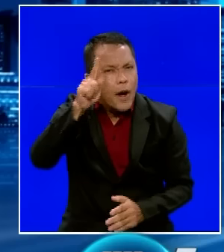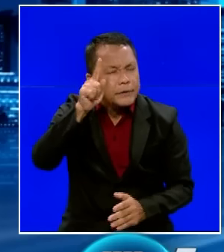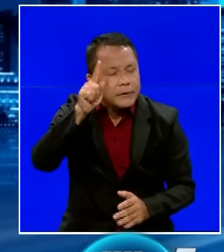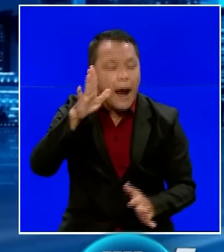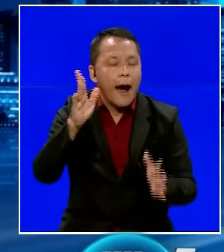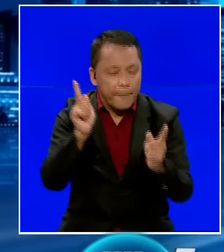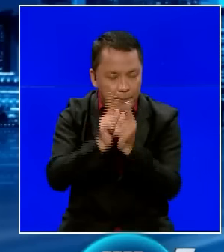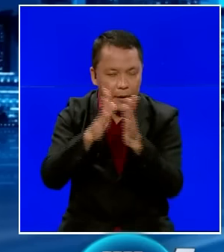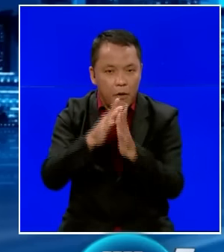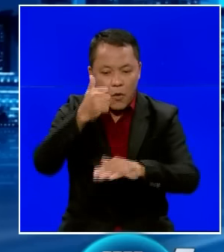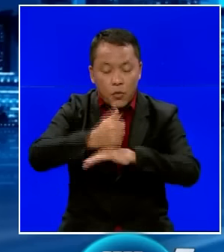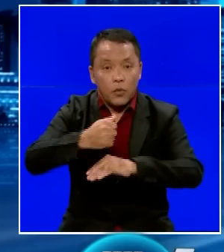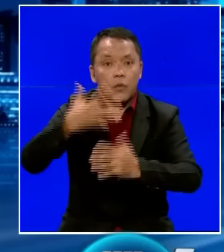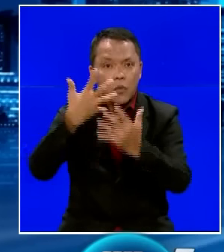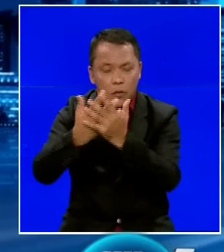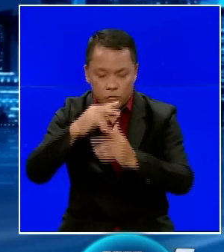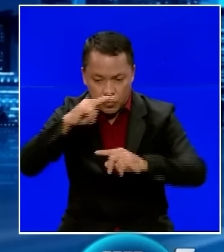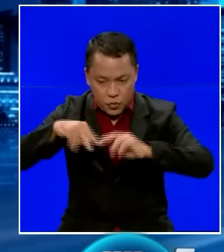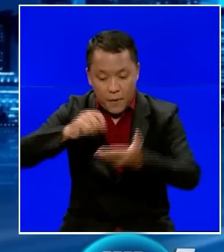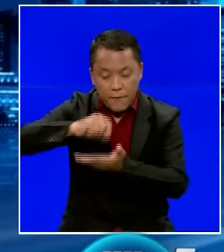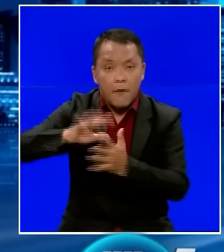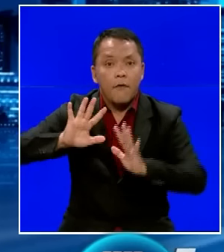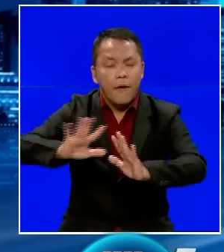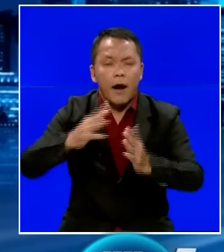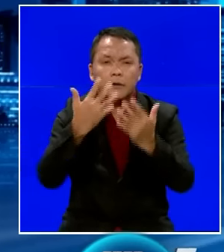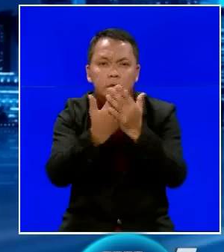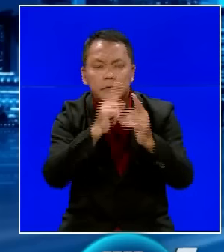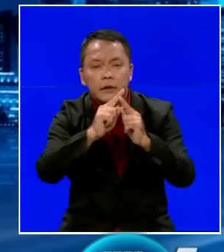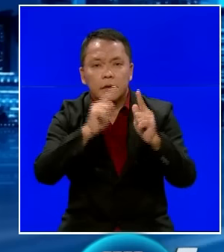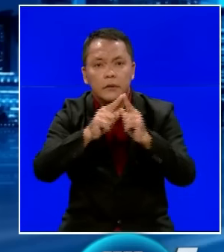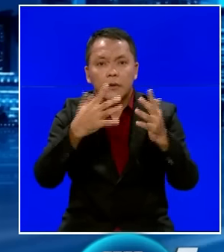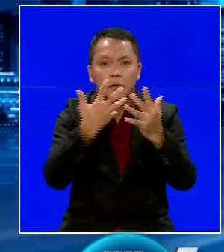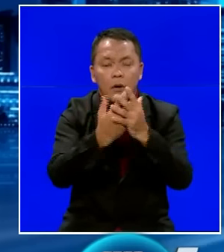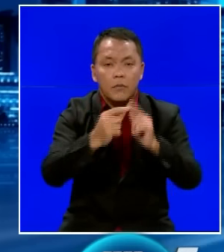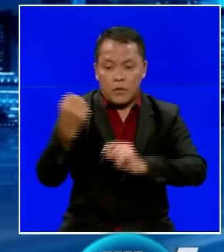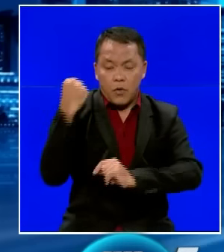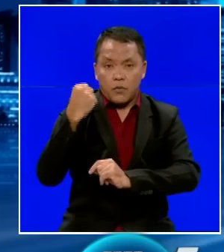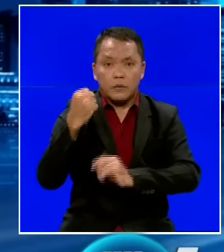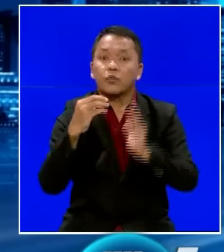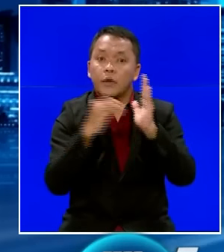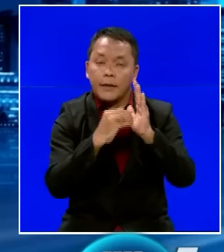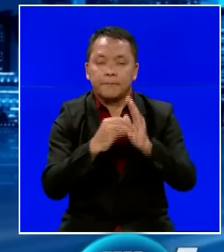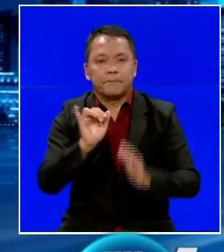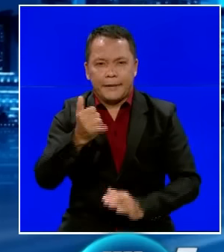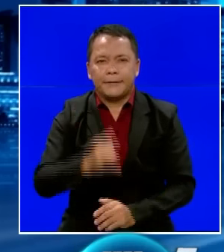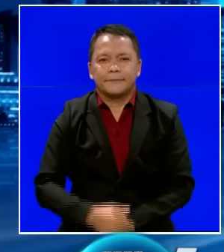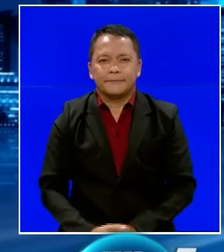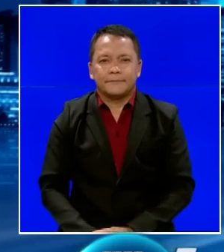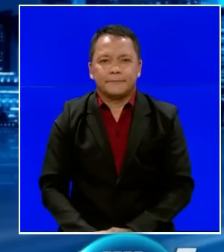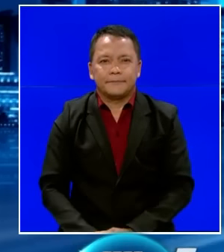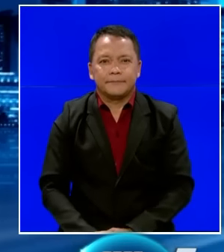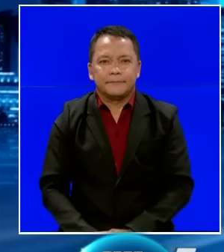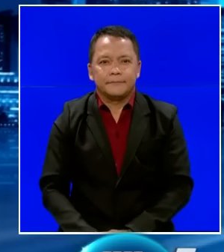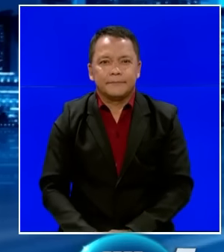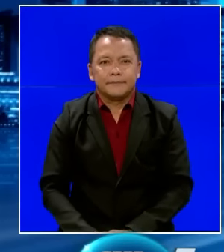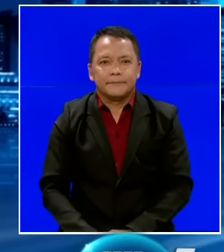ครับและจากนั้นอธิบดีกรมราชทัณฑ์ก็จะดูว่าจะไปฝากขังที่ไหนอาจจะเป็นเรือนจำความมั่นคงสูงก็ได้เหมือนกัน